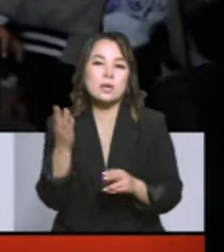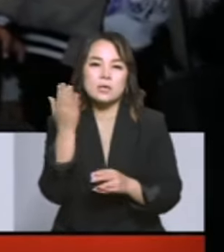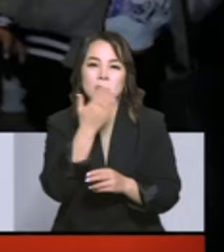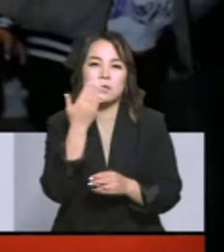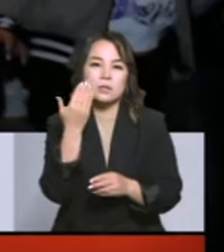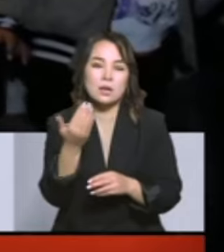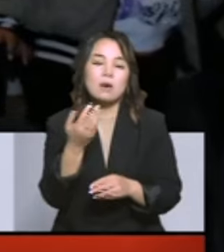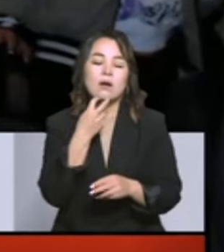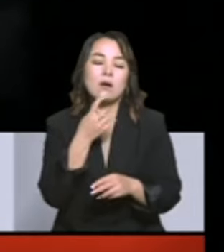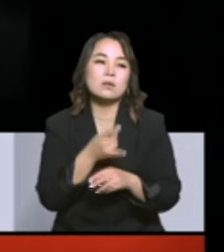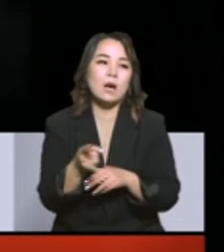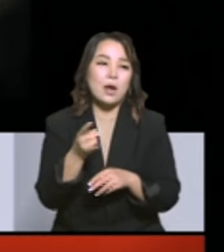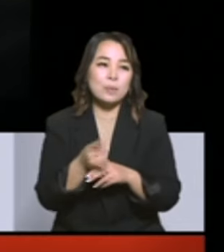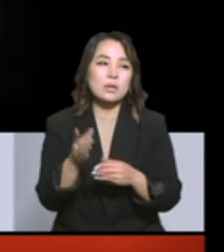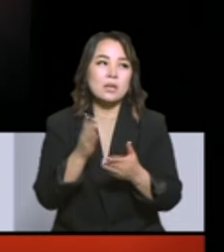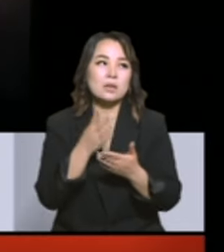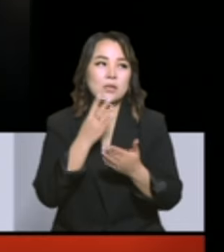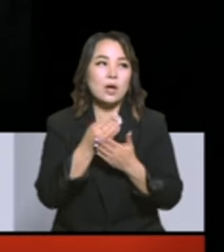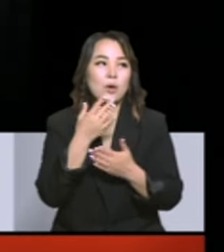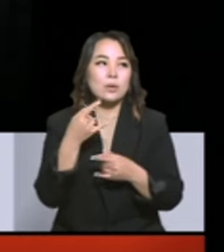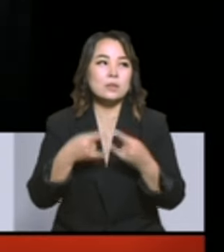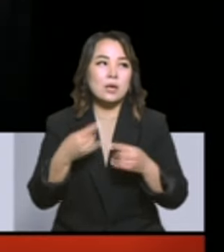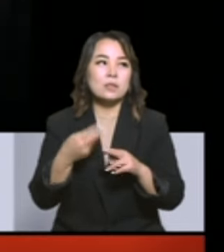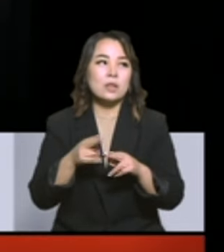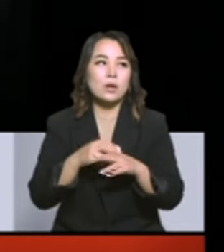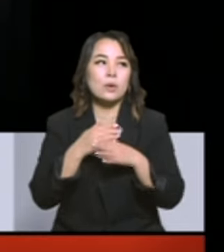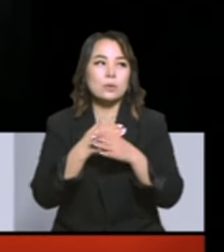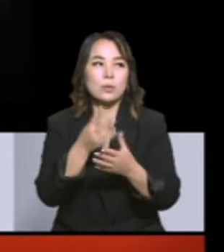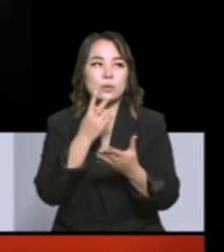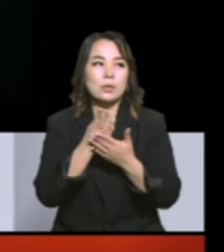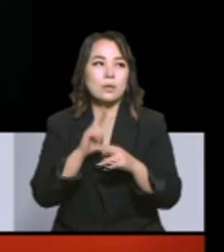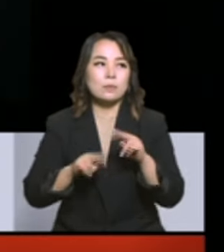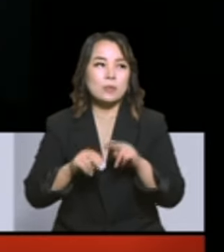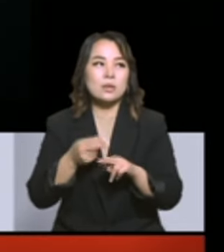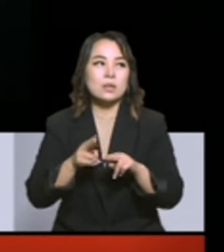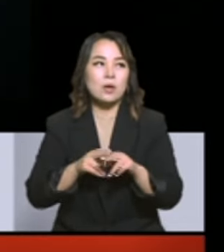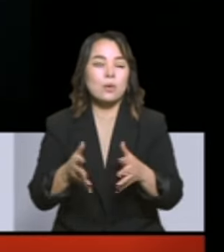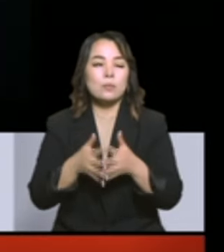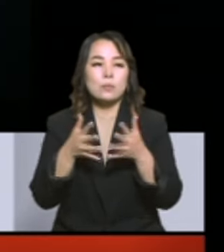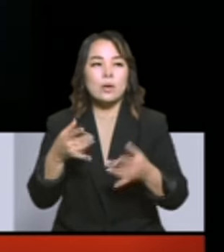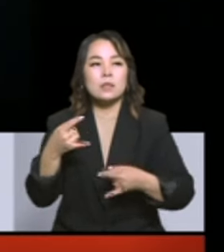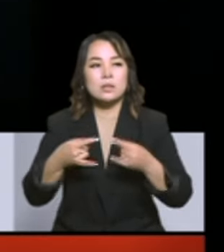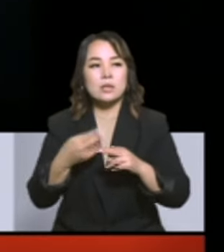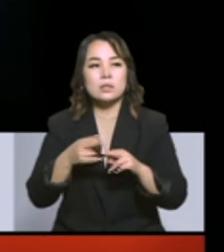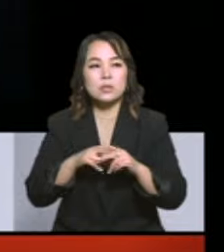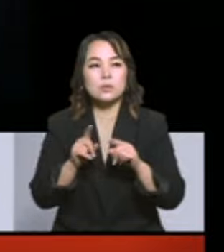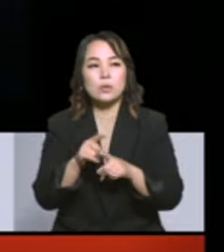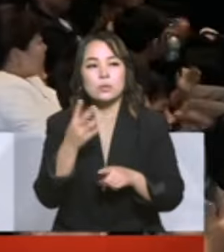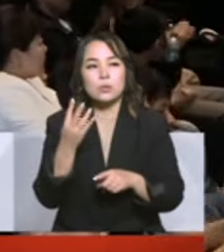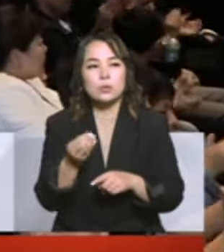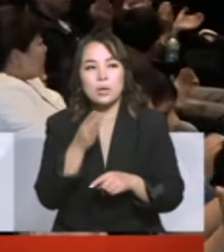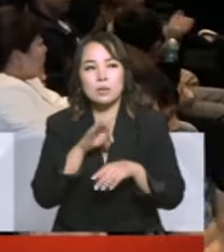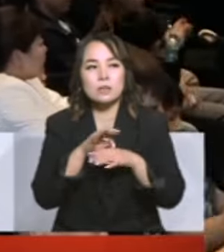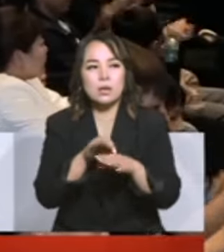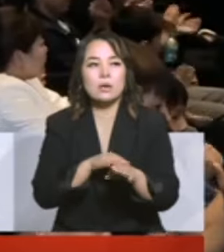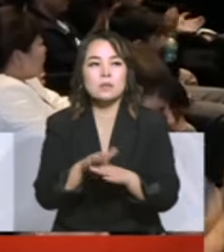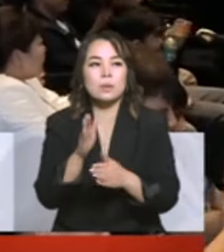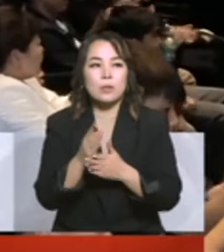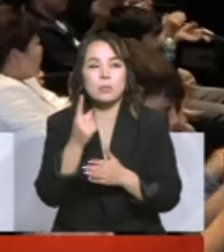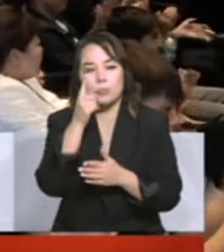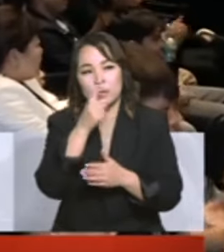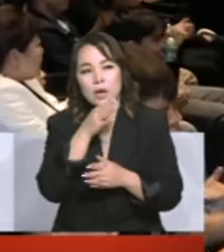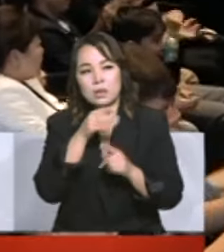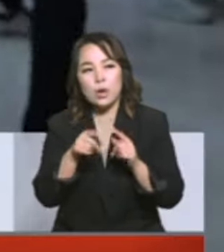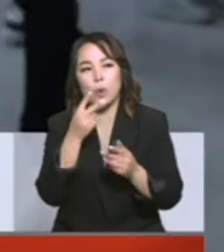фильм. Комедиялық туынды ұлттық арнаның қолдауымен түсірілген. Үлкен экранға шыққаннан небәрі 4 күн болды. Әлі бір ай